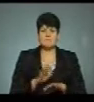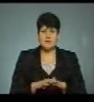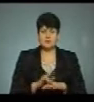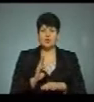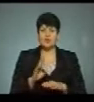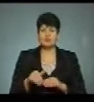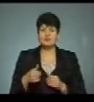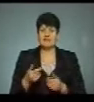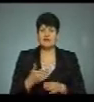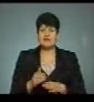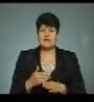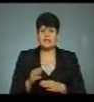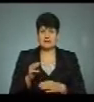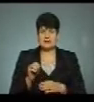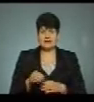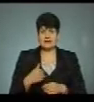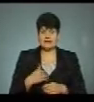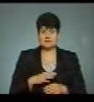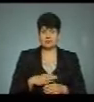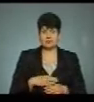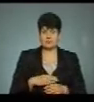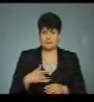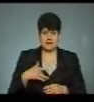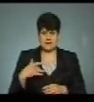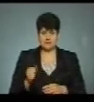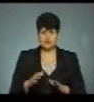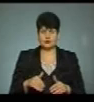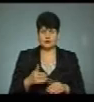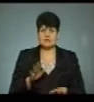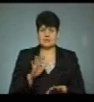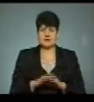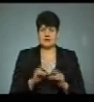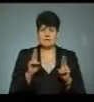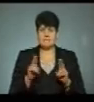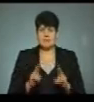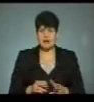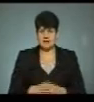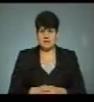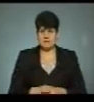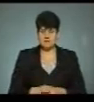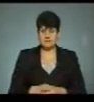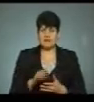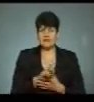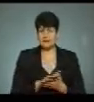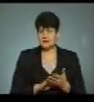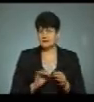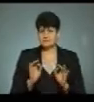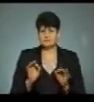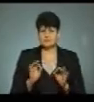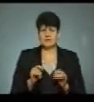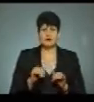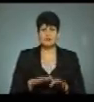кому видавати кредит. Для нас це було принципово, що кредит видається за банківськими правилами та процедурами. Далі стандартний процес